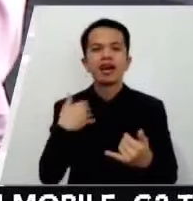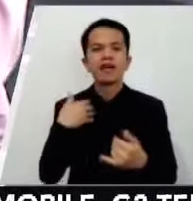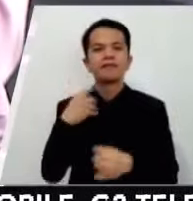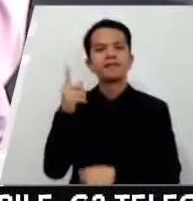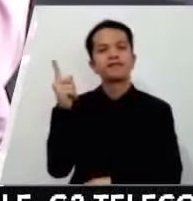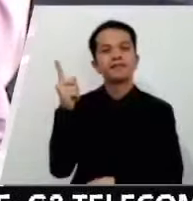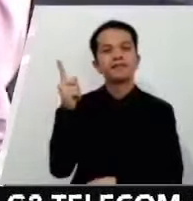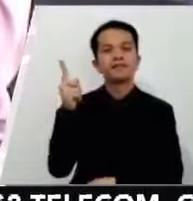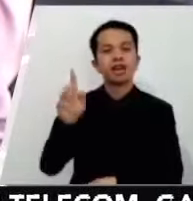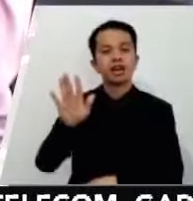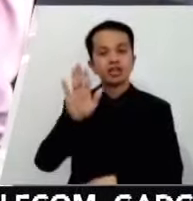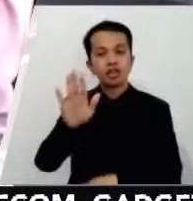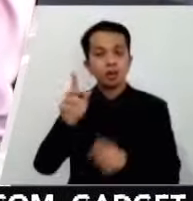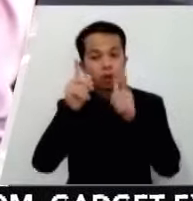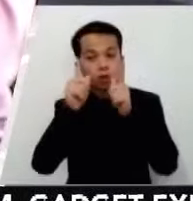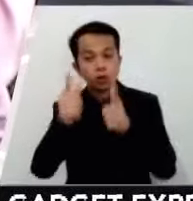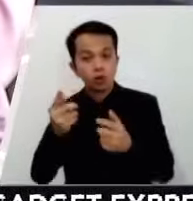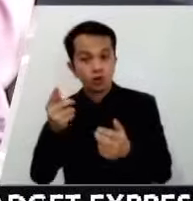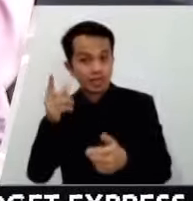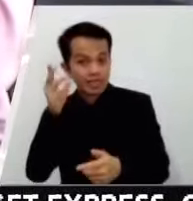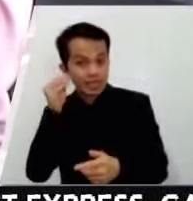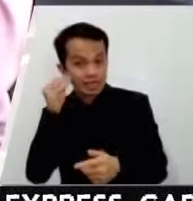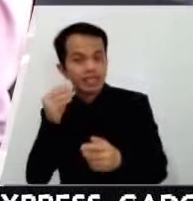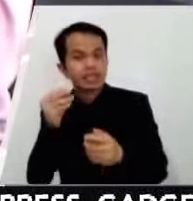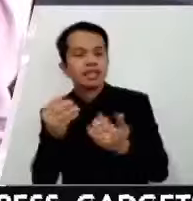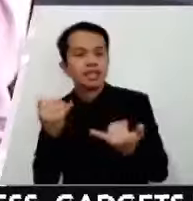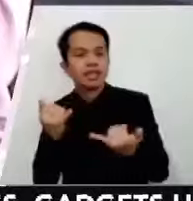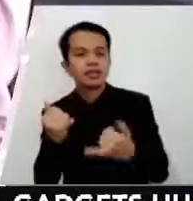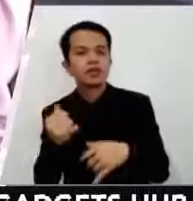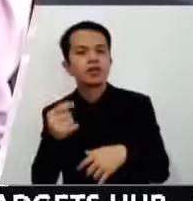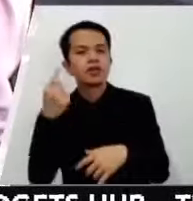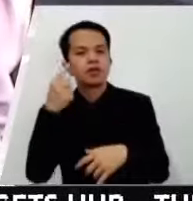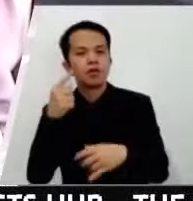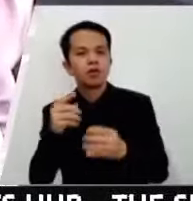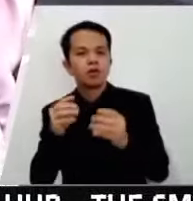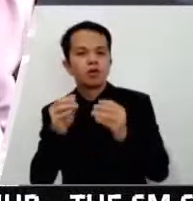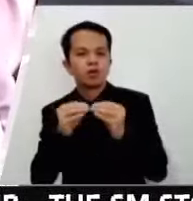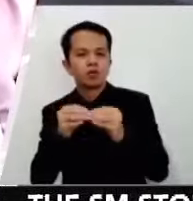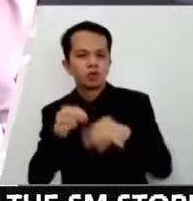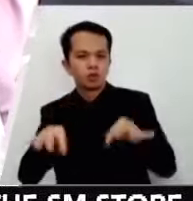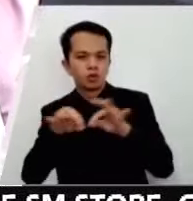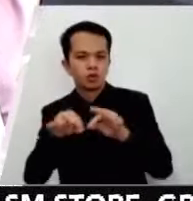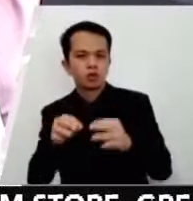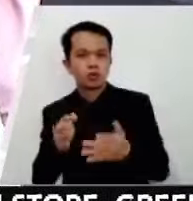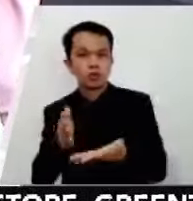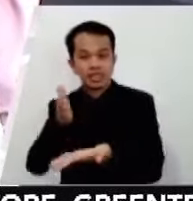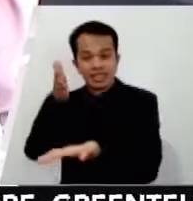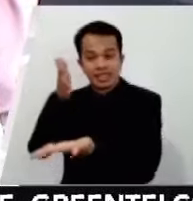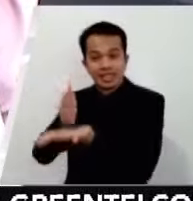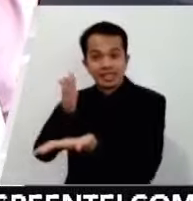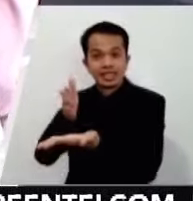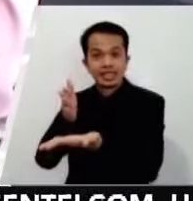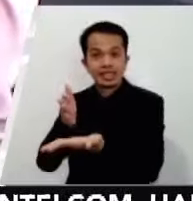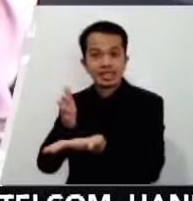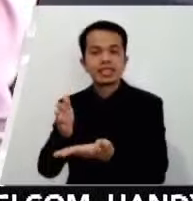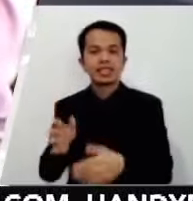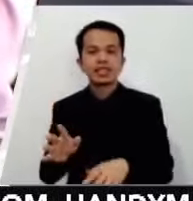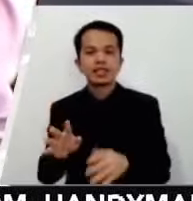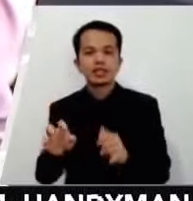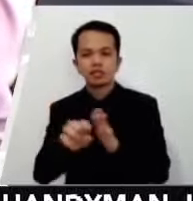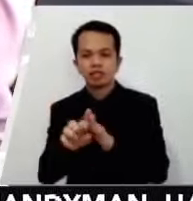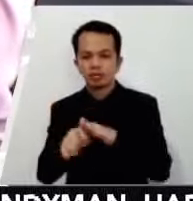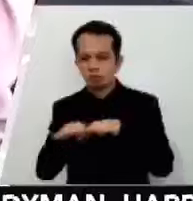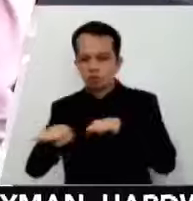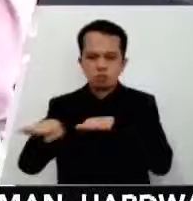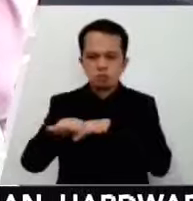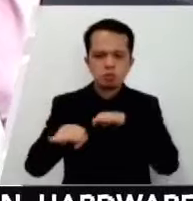maaari itong gamitin para sa ligtas na pagmamaneho sa kalsada. Stop! Kuminto at huwag sumingit sa pagitan ng